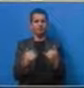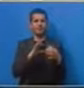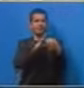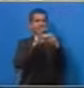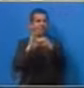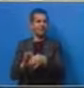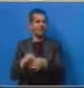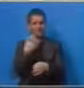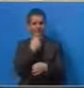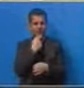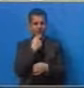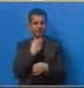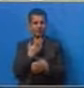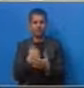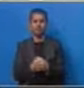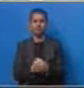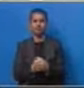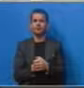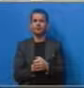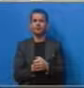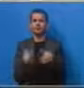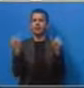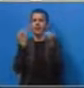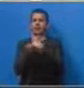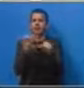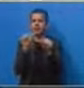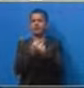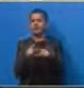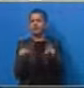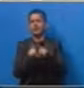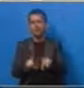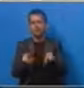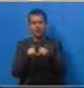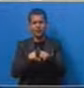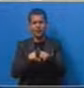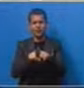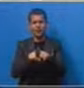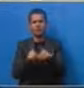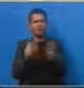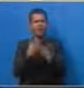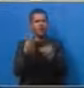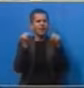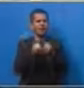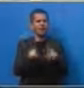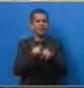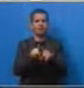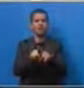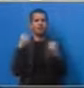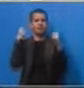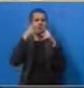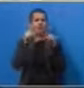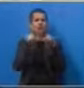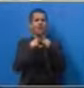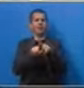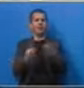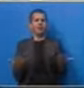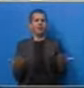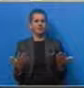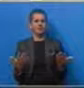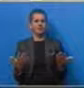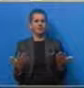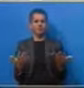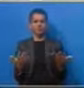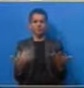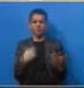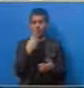e qeverisë së kaluar, po i bëni gabimet e njëjta, qasjen e njëjtë për qëllimet e njëjta. Pra,